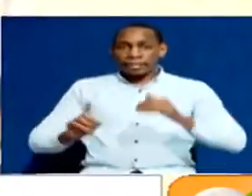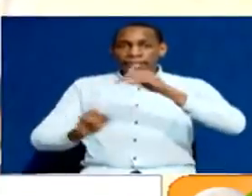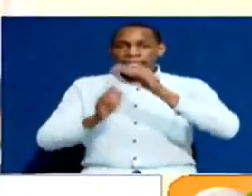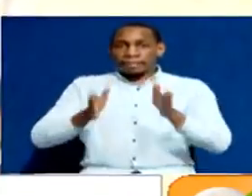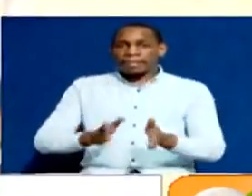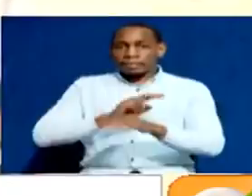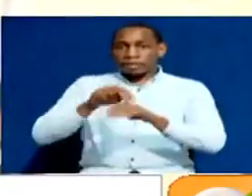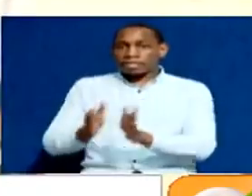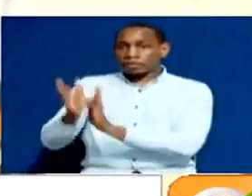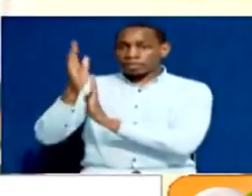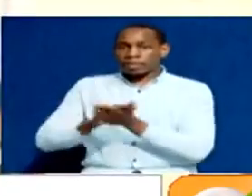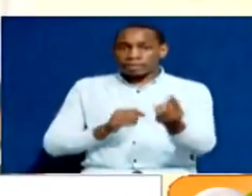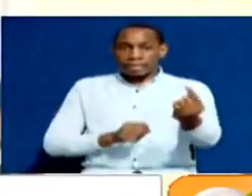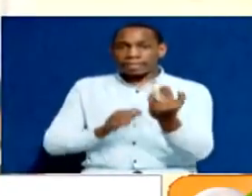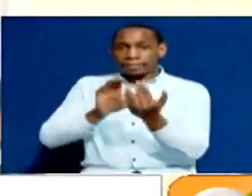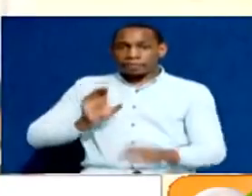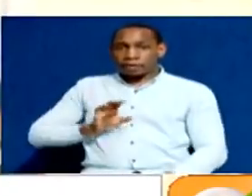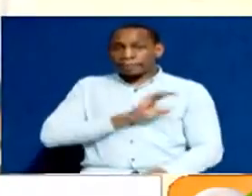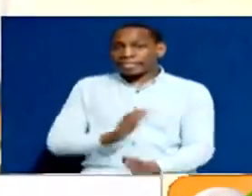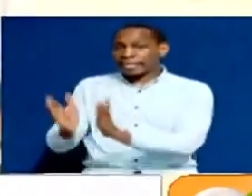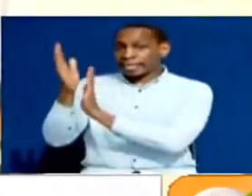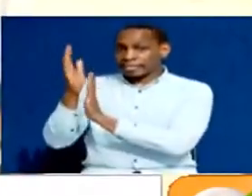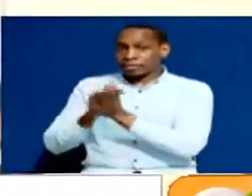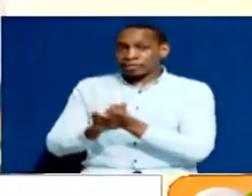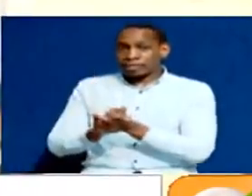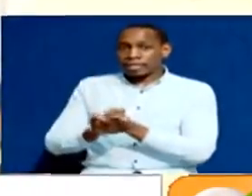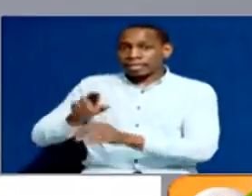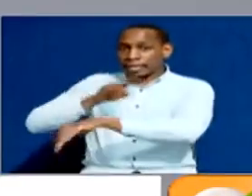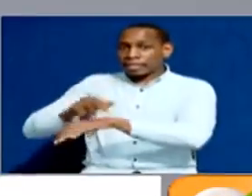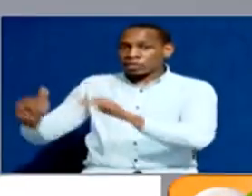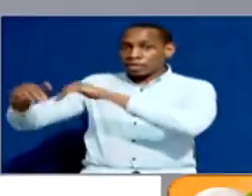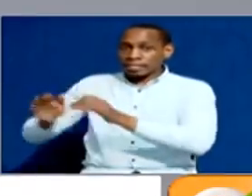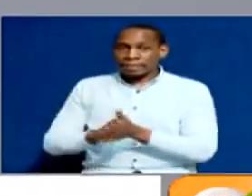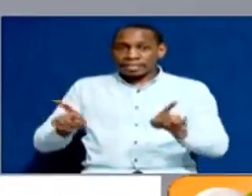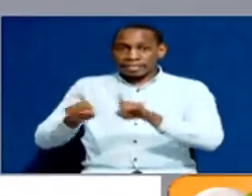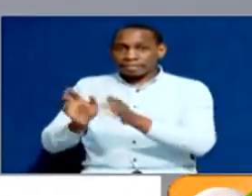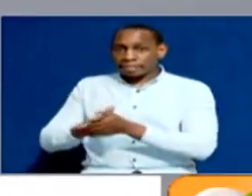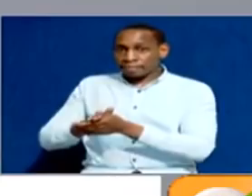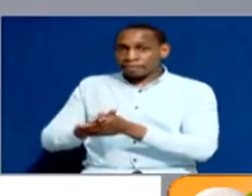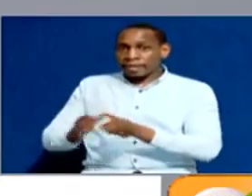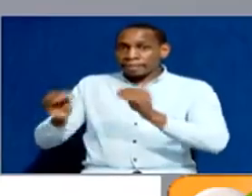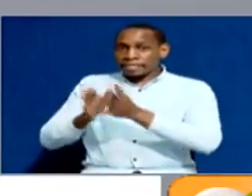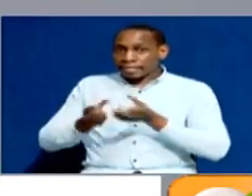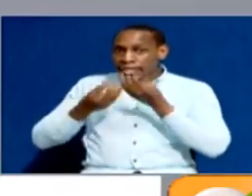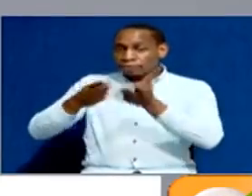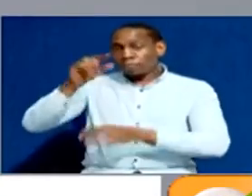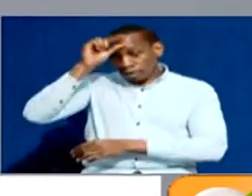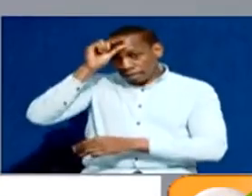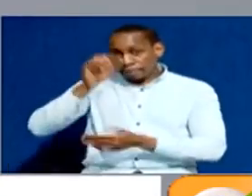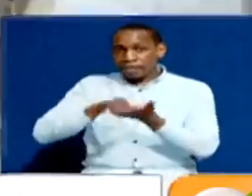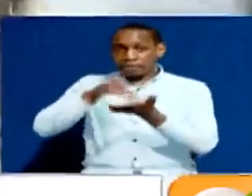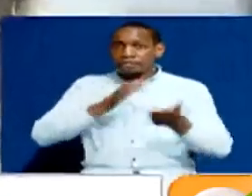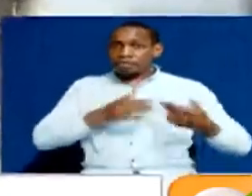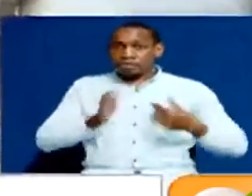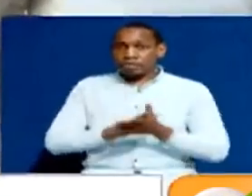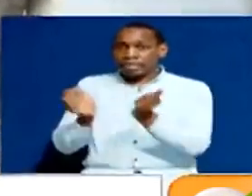Waziri wa usalama wa kitaifa hii leo alifika mbele ya kamati ya usalama ya bunge la kitaifa. Ni hapa alipovunja kimya cha serikali kuhusu